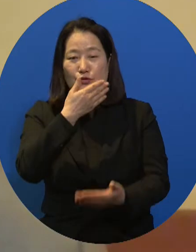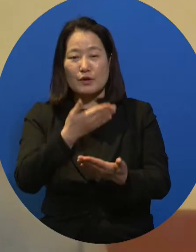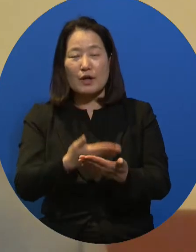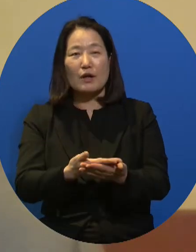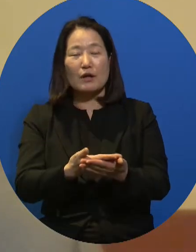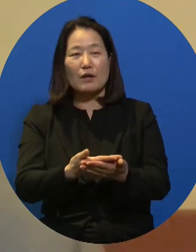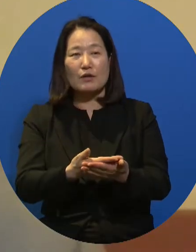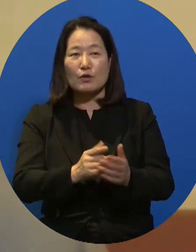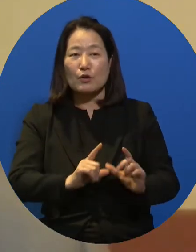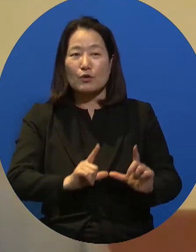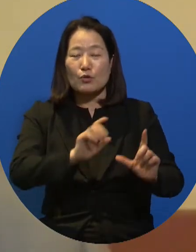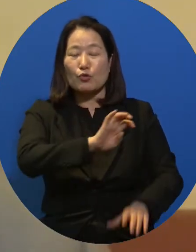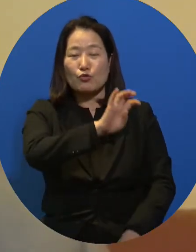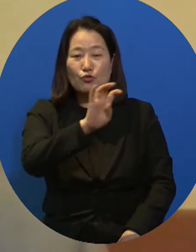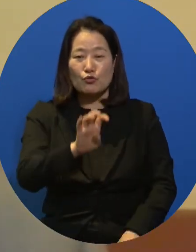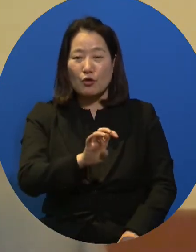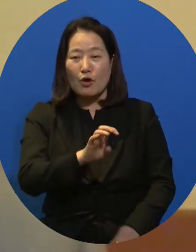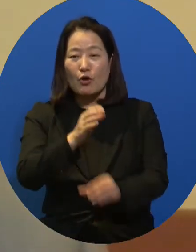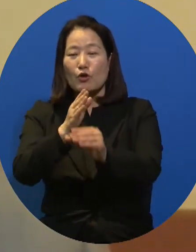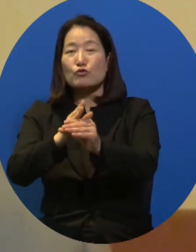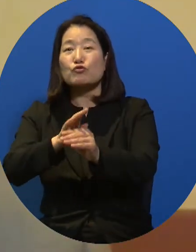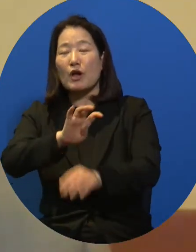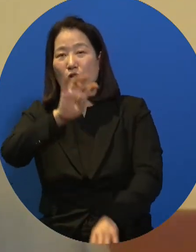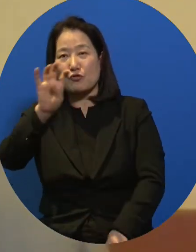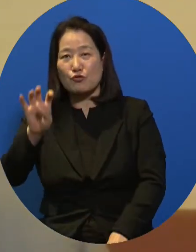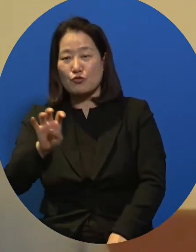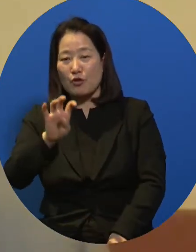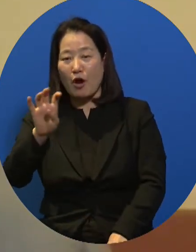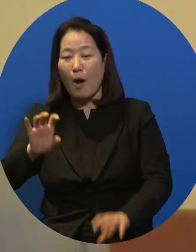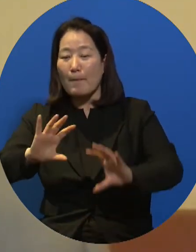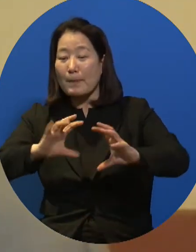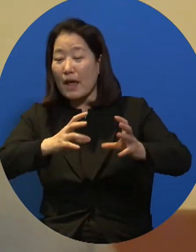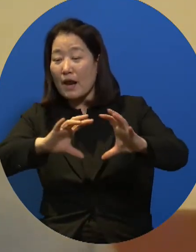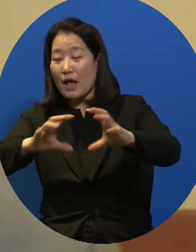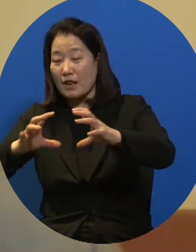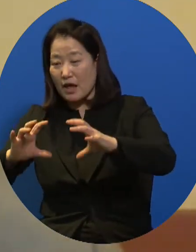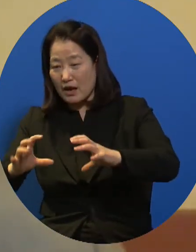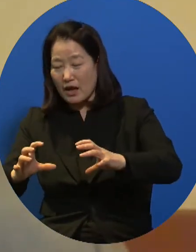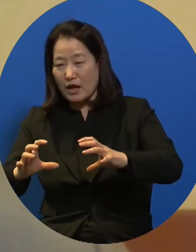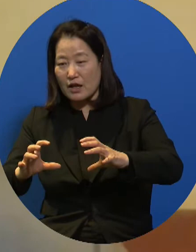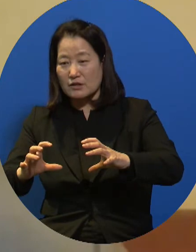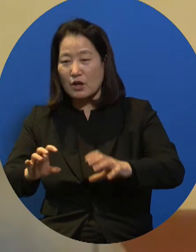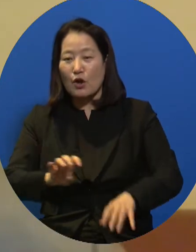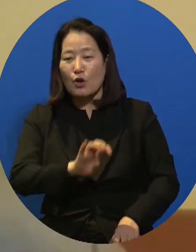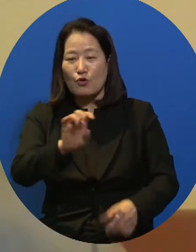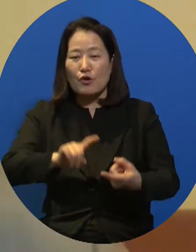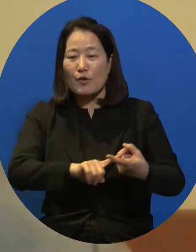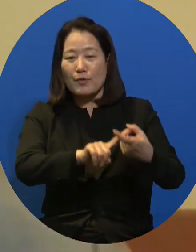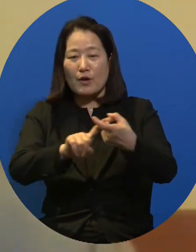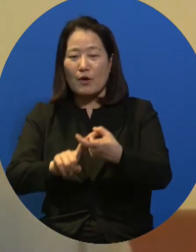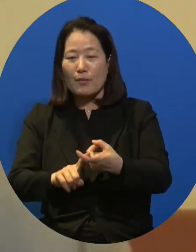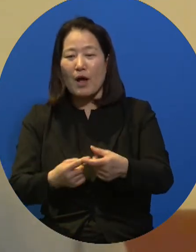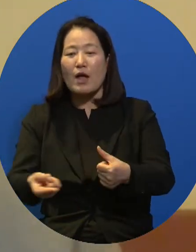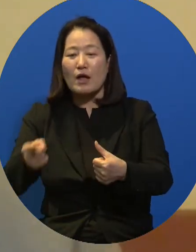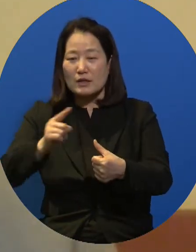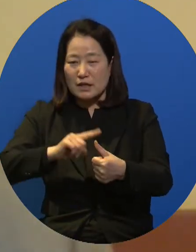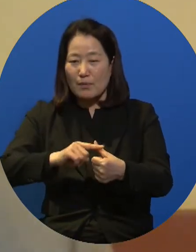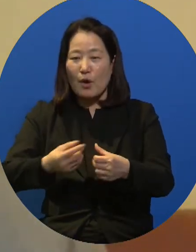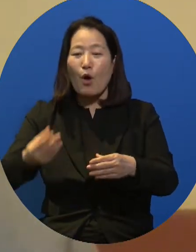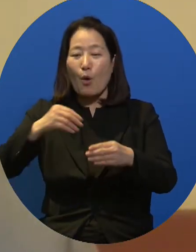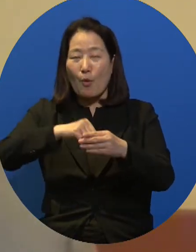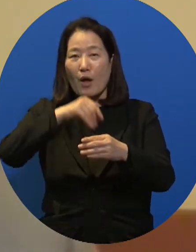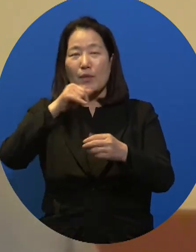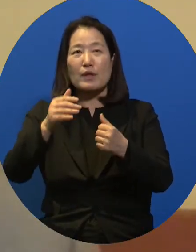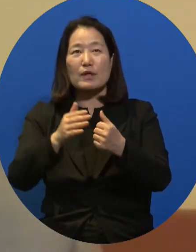동유럽과 또 중앙 유럽의 많은 국가들이 EU의 회원국들이고 그럼에도 불구하고 높은